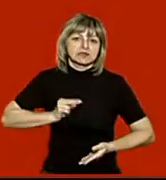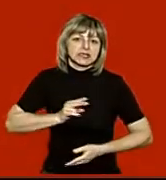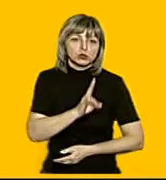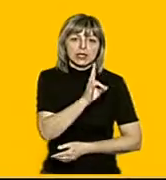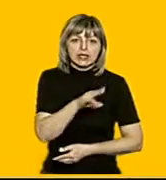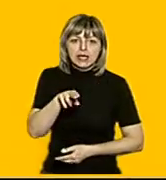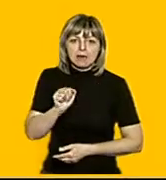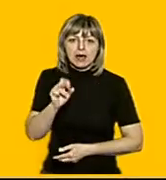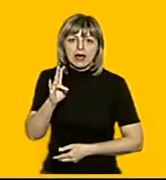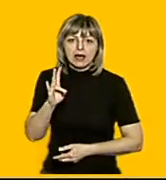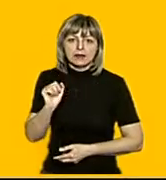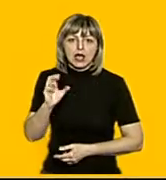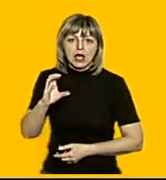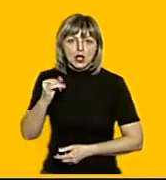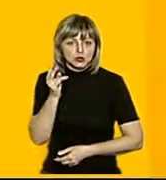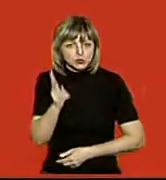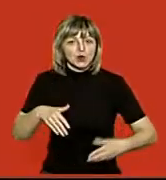Вітаю.